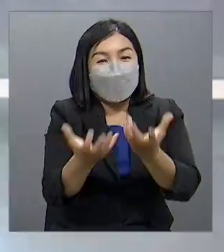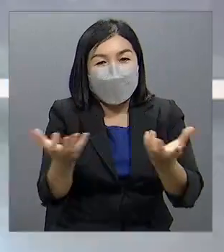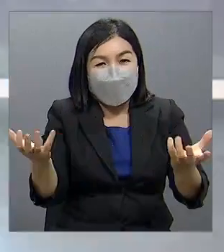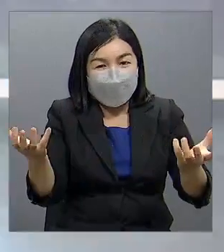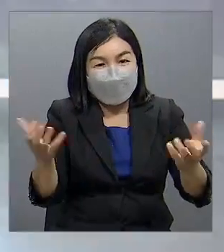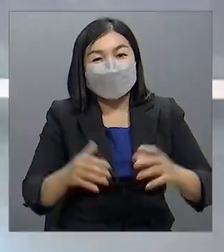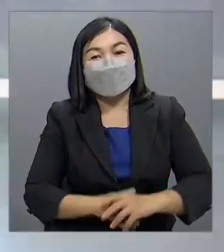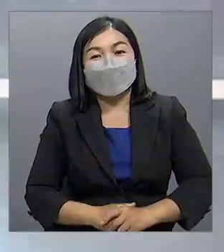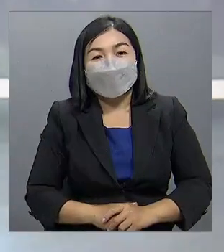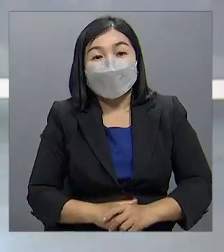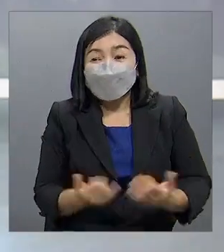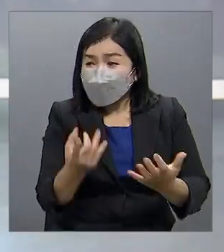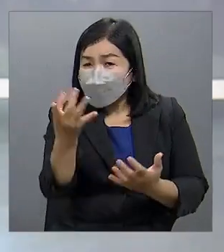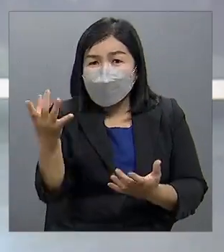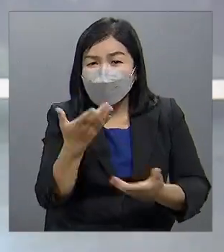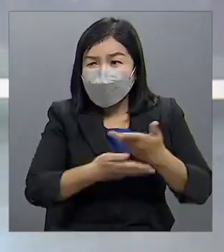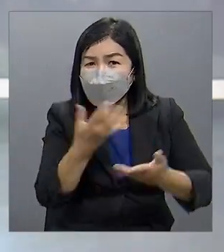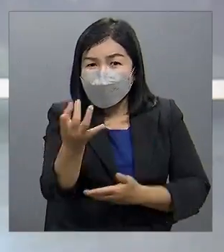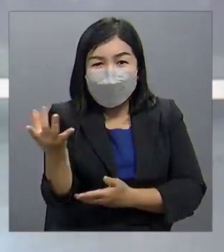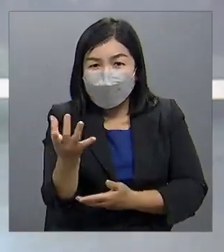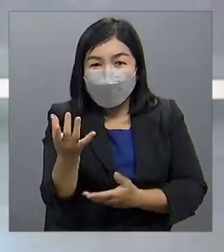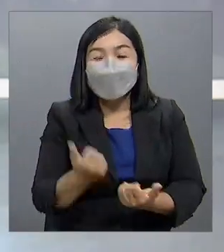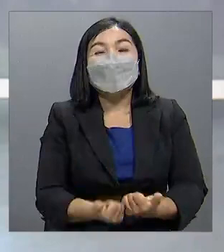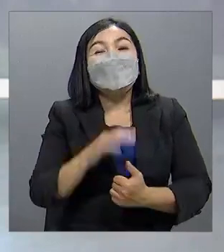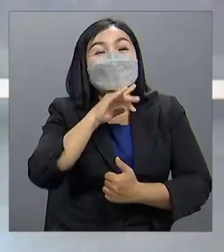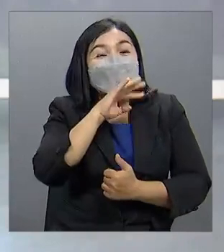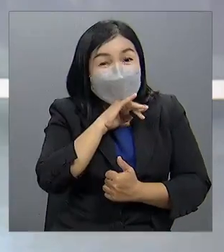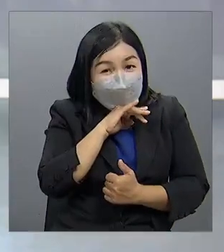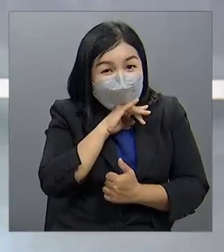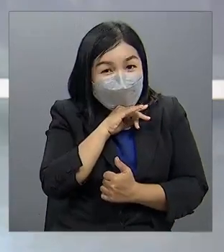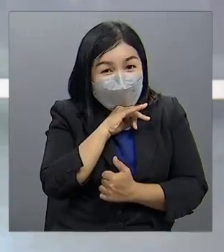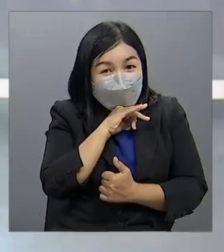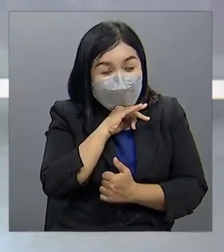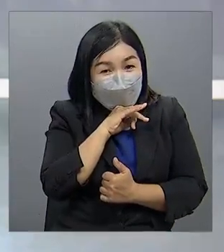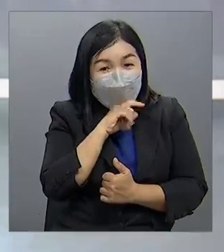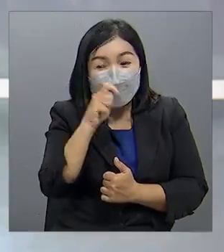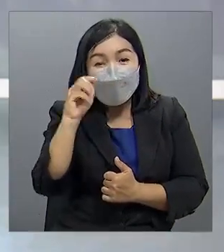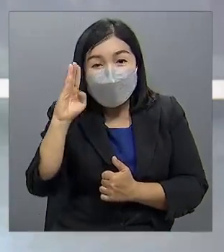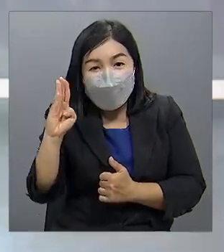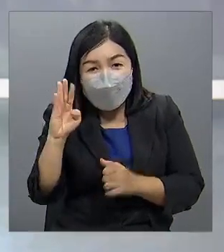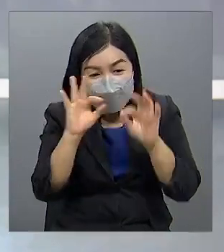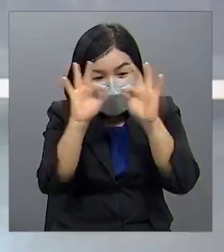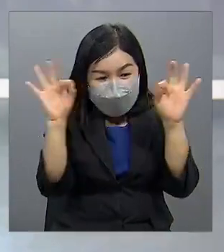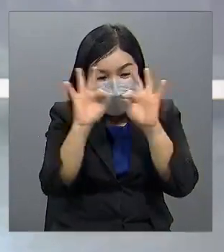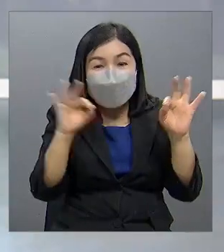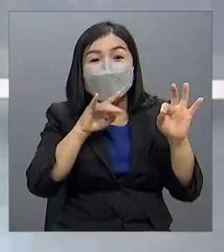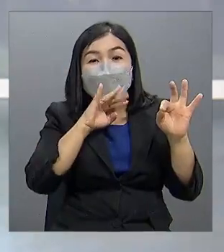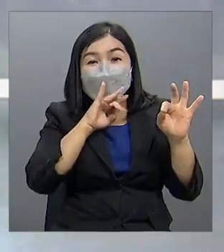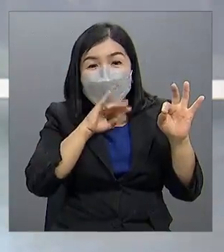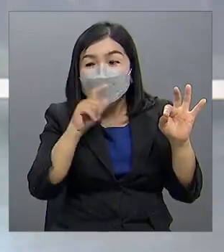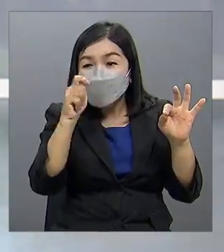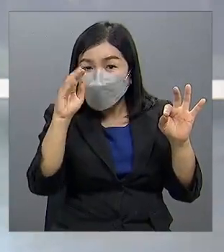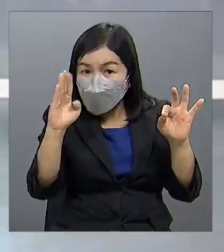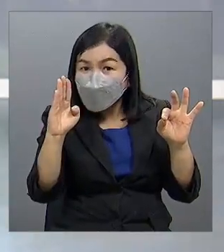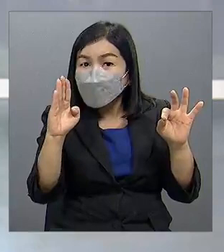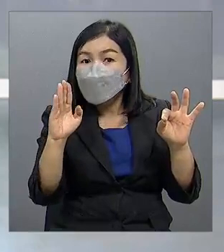นี้มีอะไรครับพี่เป้ครับ วันนี้มีหมูฝอยอบกรอบค่ะซึ่งต้องบอกไว้ถ้าวันนี้พี่เป้โปรยนำนะจะไม่ใช่หมูฝอยธรรมดาค่ะคุณผู้ชมเ